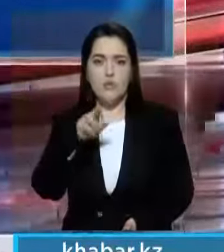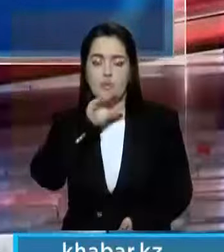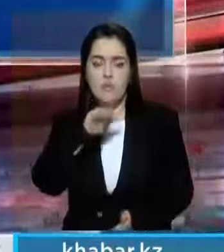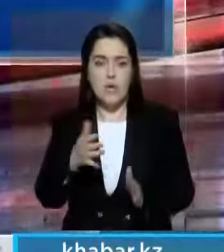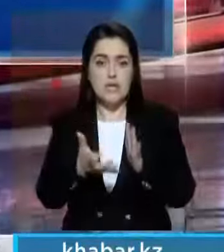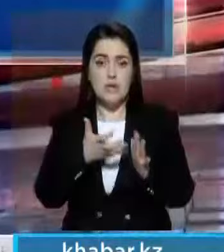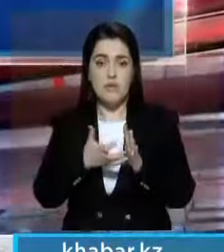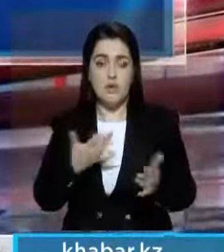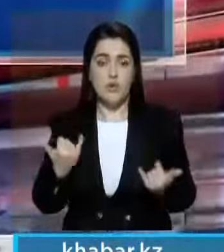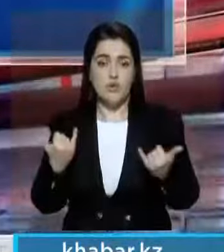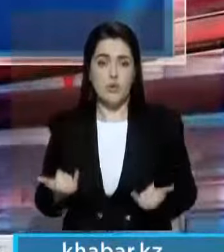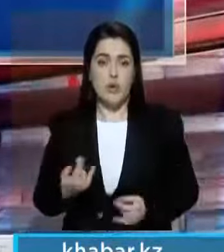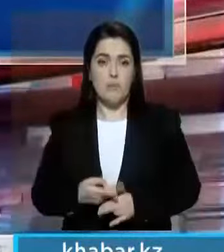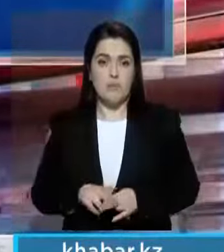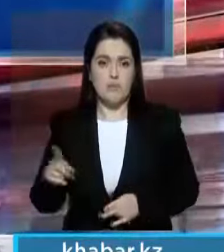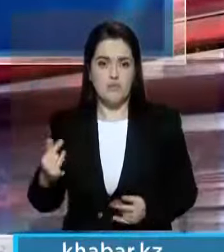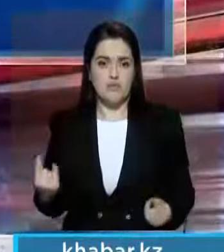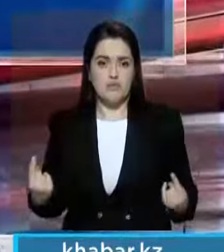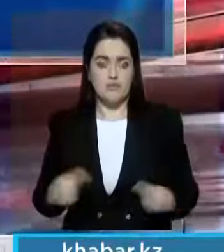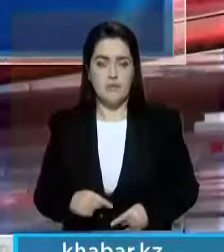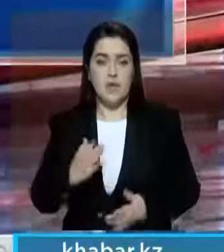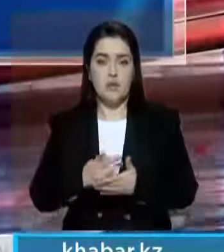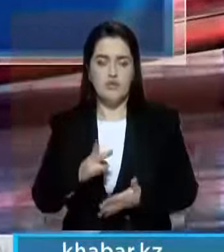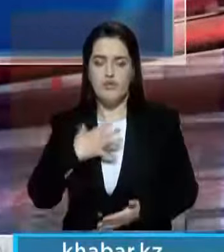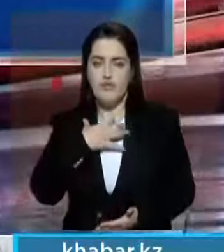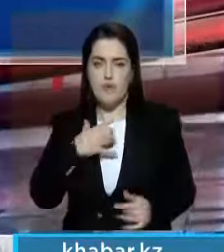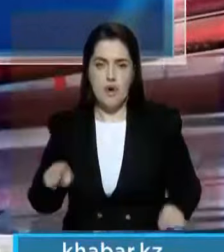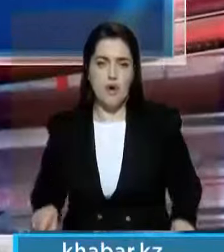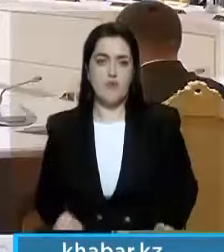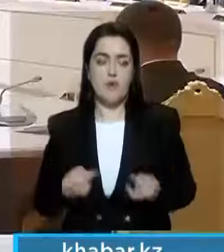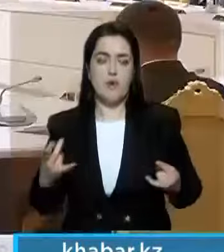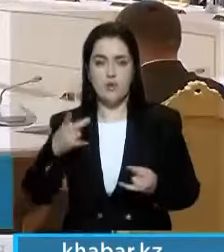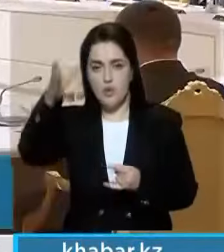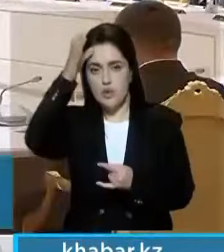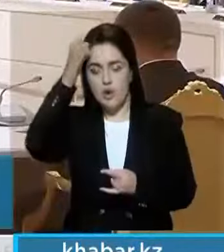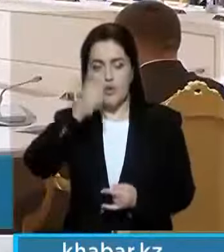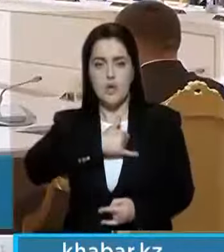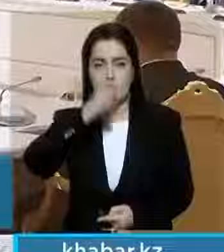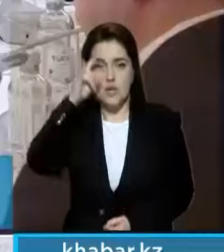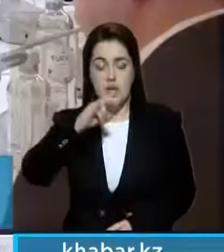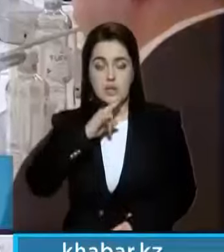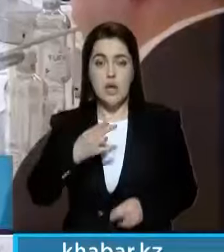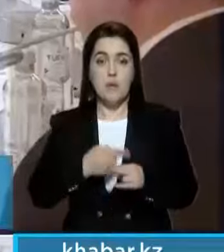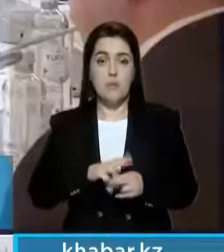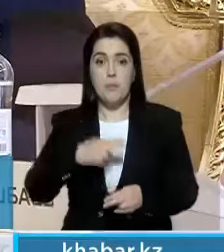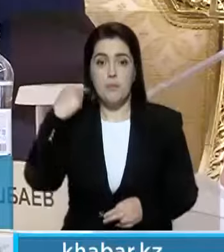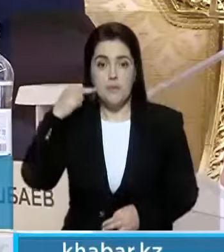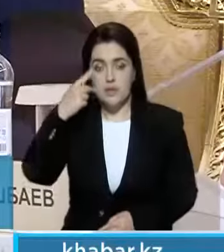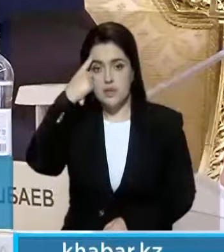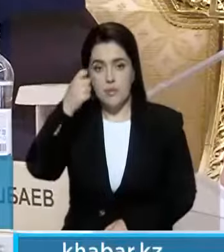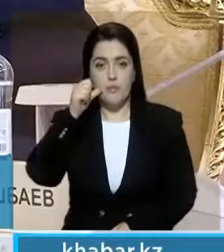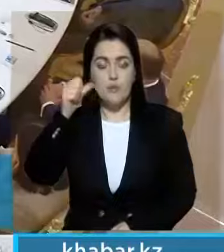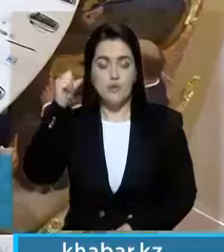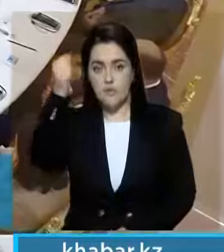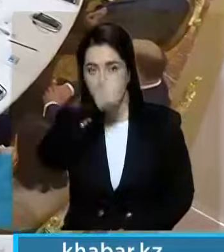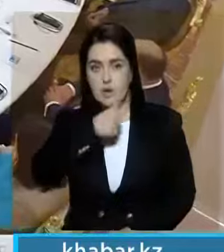вынуждены пожинать последствия этого Поэтому крайне важно восстановить научный потенциал нашей страны президент напомнил что в прошлом году было принято